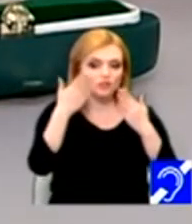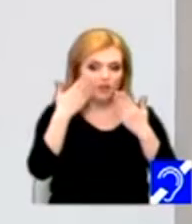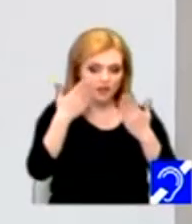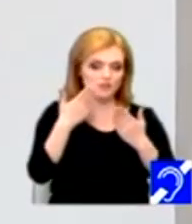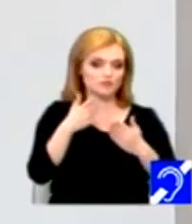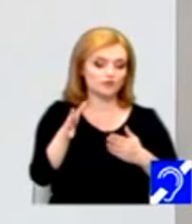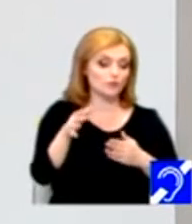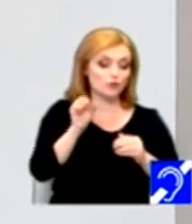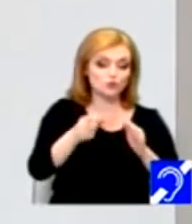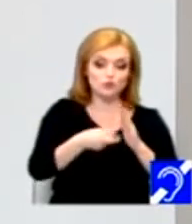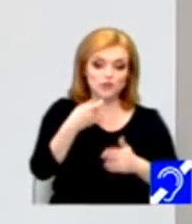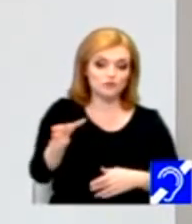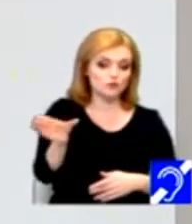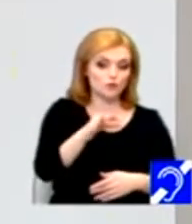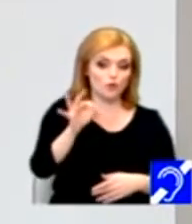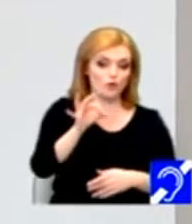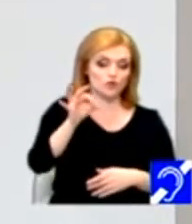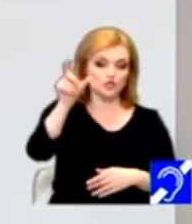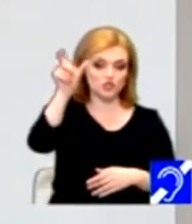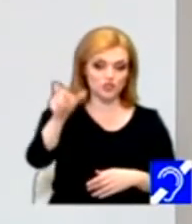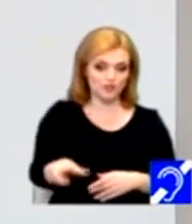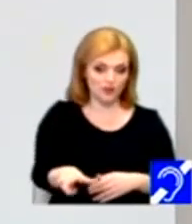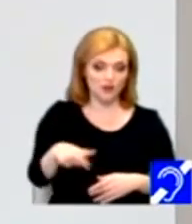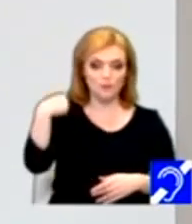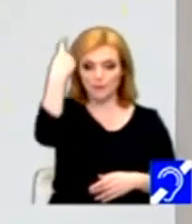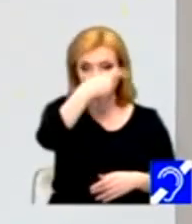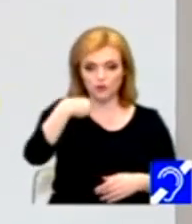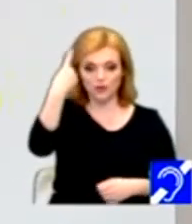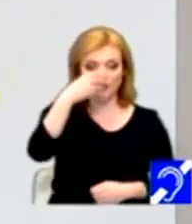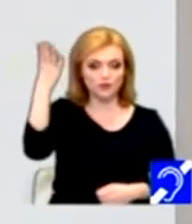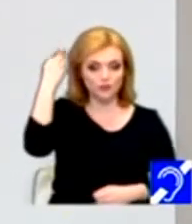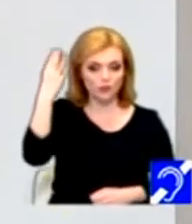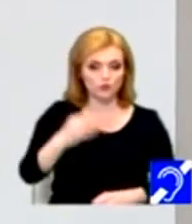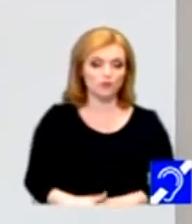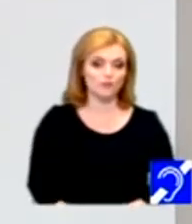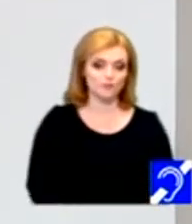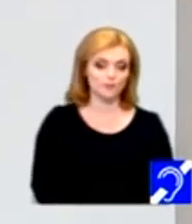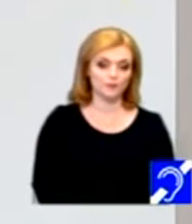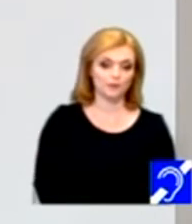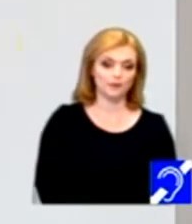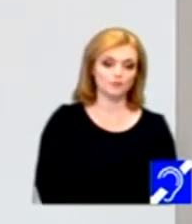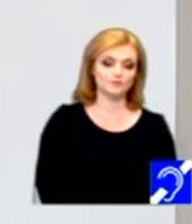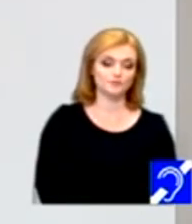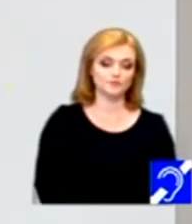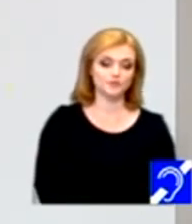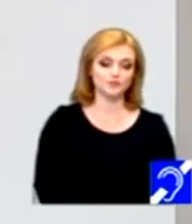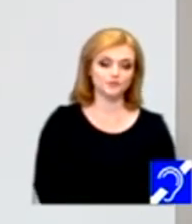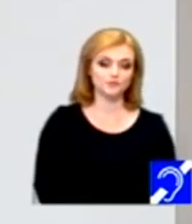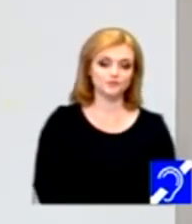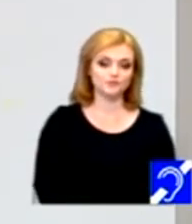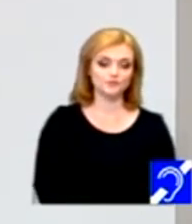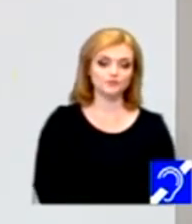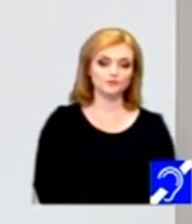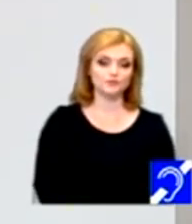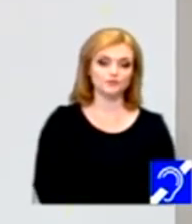poartă. Monedele comemorative și jubiliare reflectă o conotație educațională pentru tânăra generație.